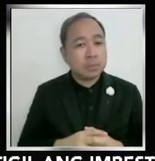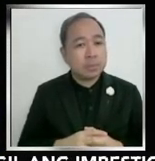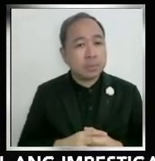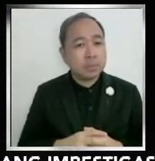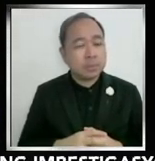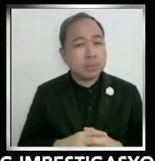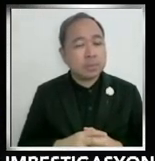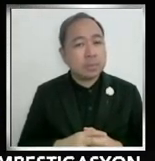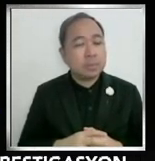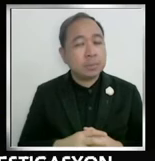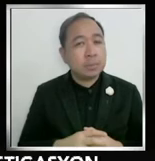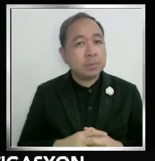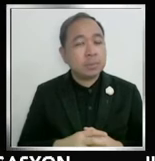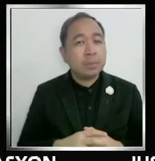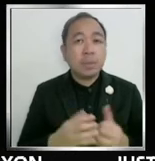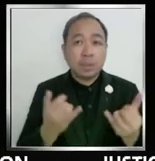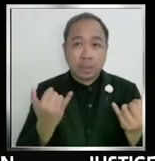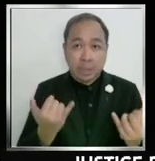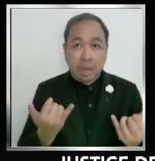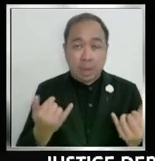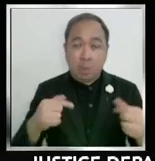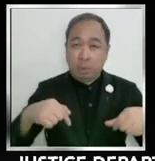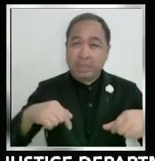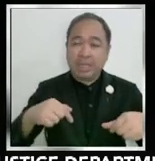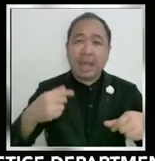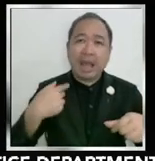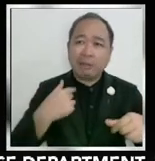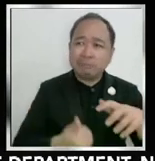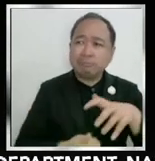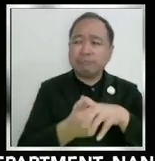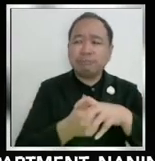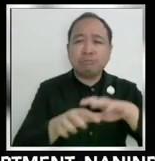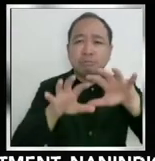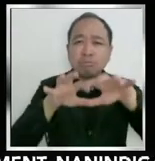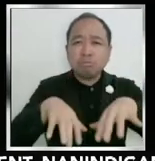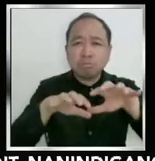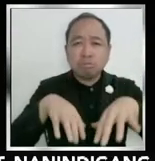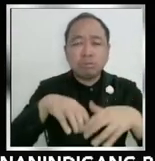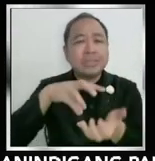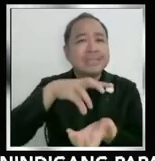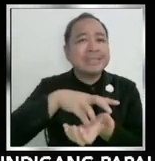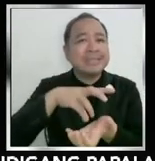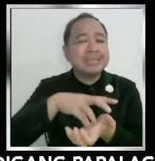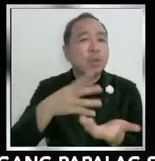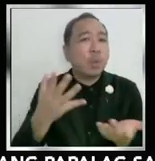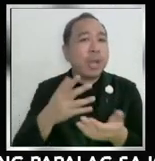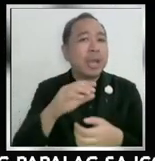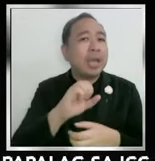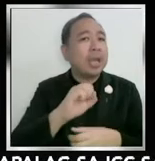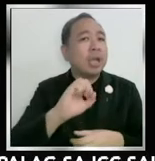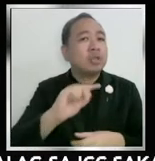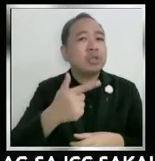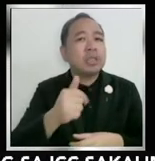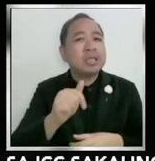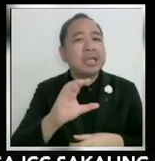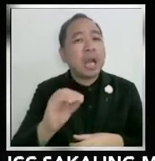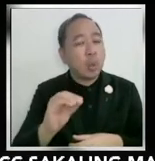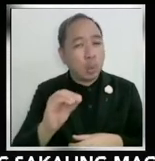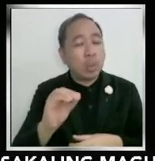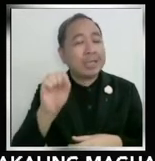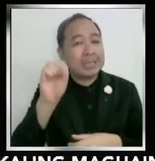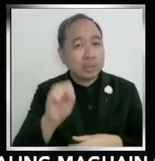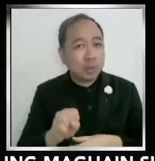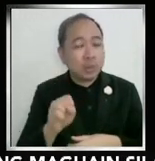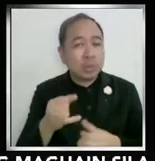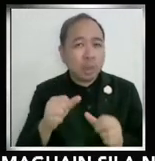Emil, nakararanas ngayon ng kalat-kalat na pag-ulan ang bayan ng Hinatuan sa Surigao del Sur. Tuloy din ang paghahanda lalo at